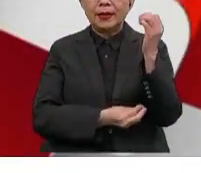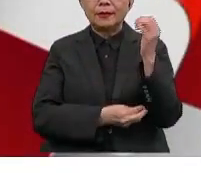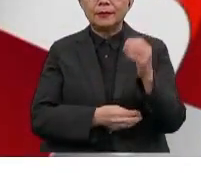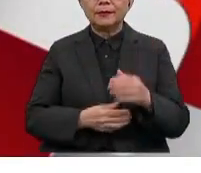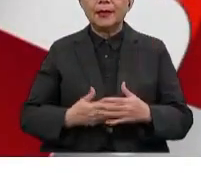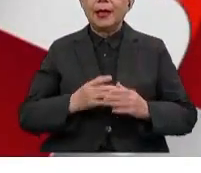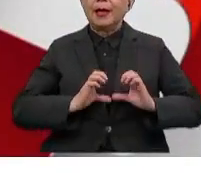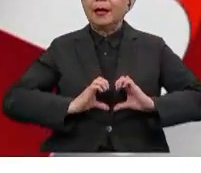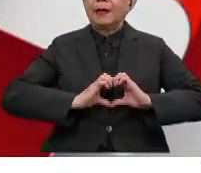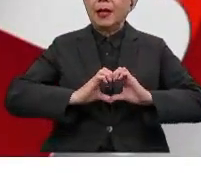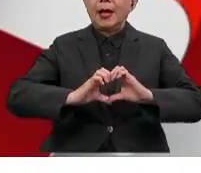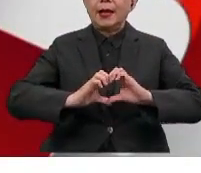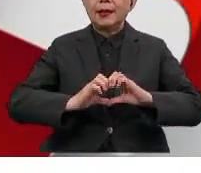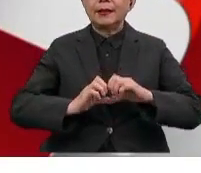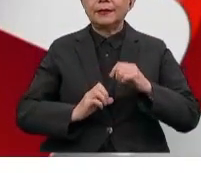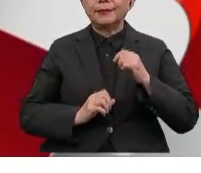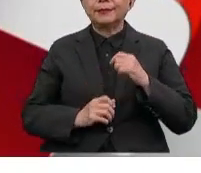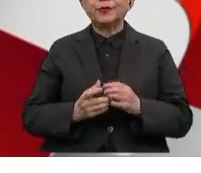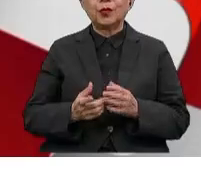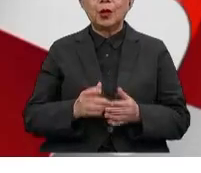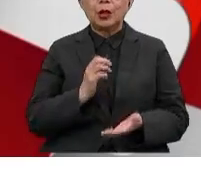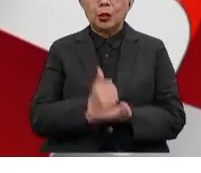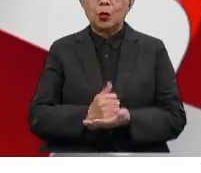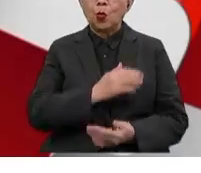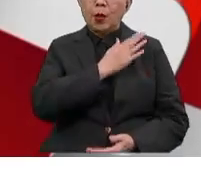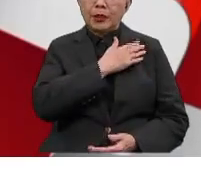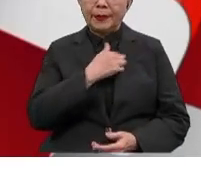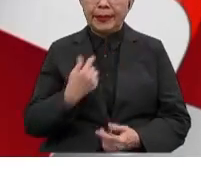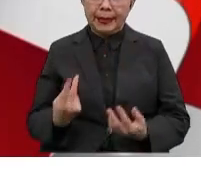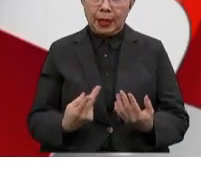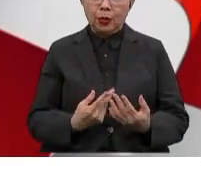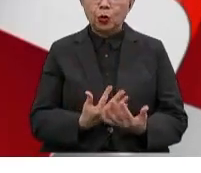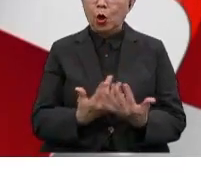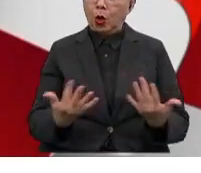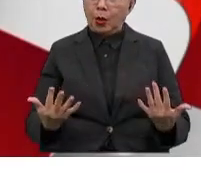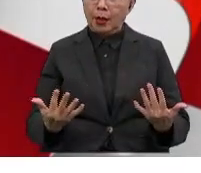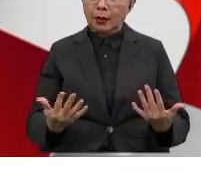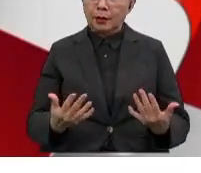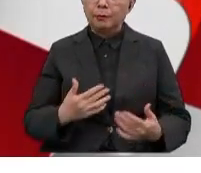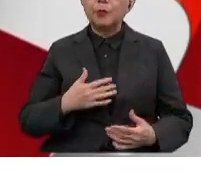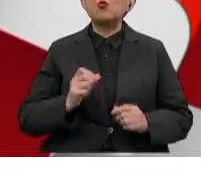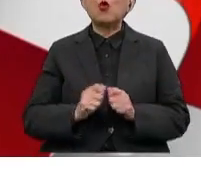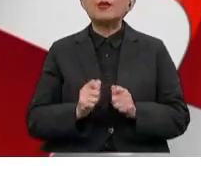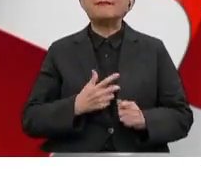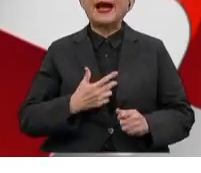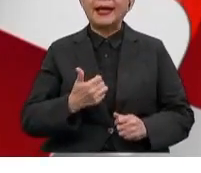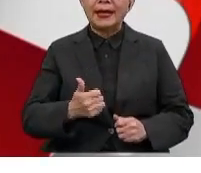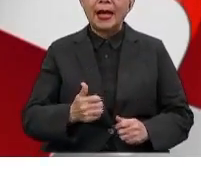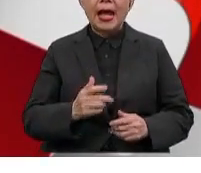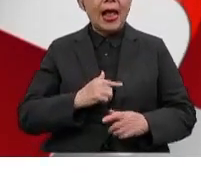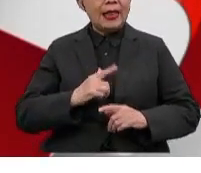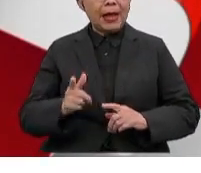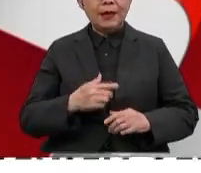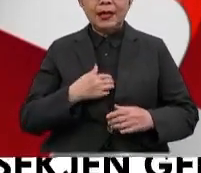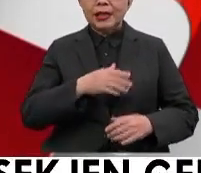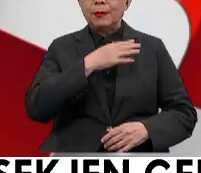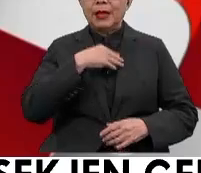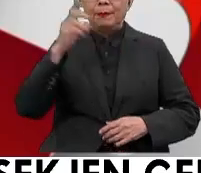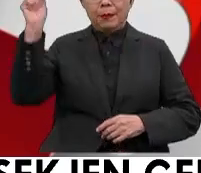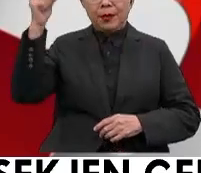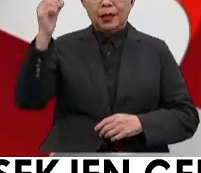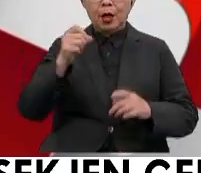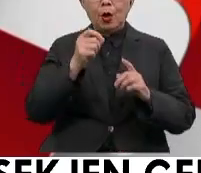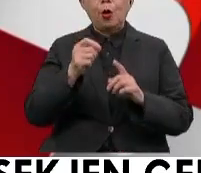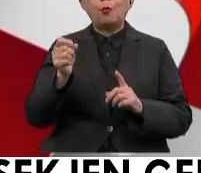Berbaik hati itu kewajiban kita kepada umat manusia. Tapi kewajiban kita sebagai pemerintah